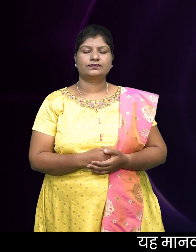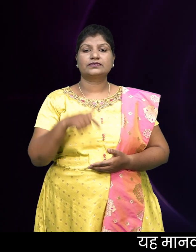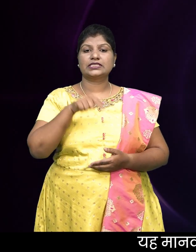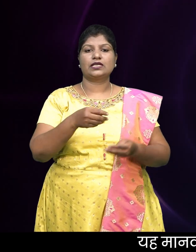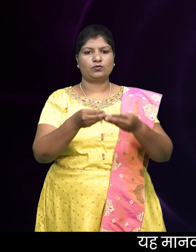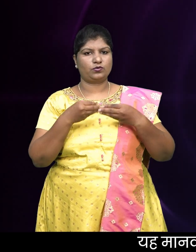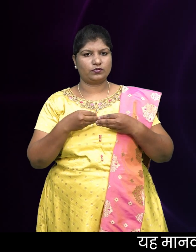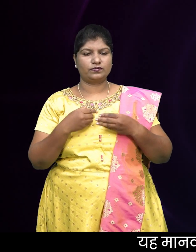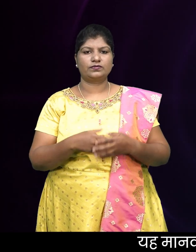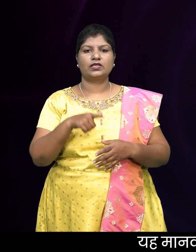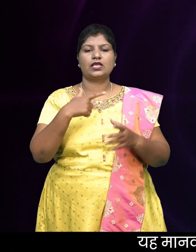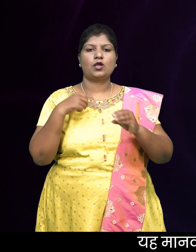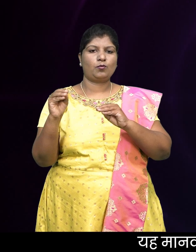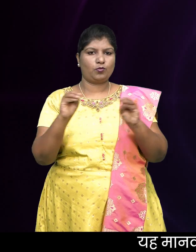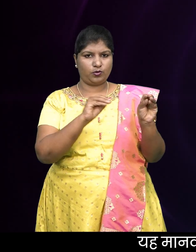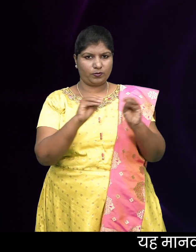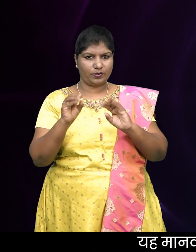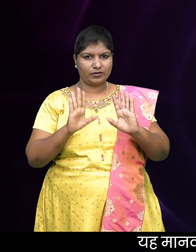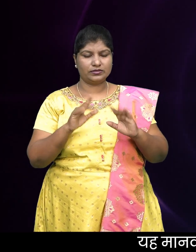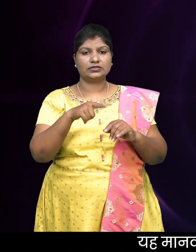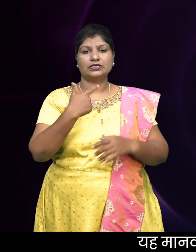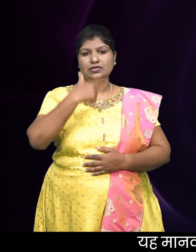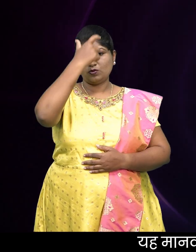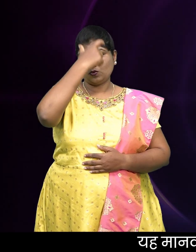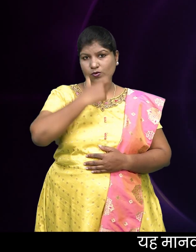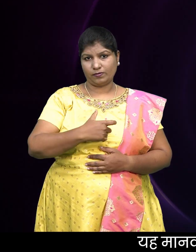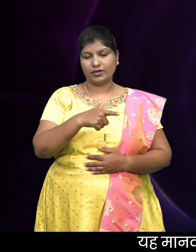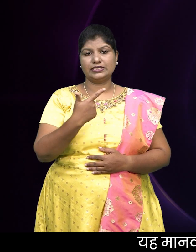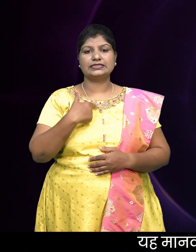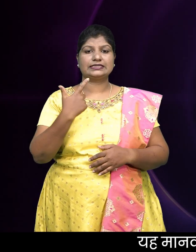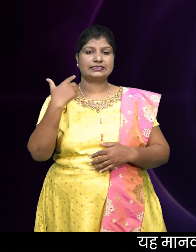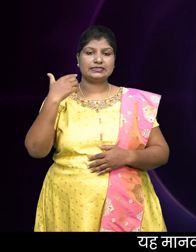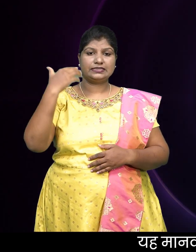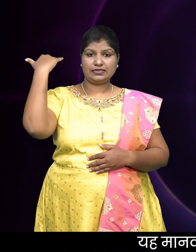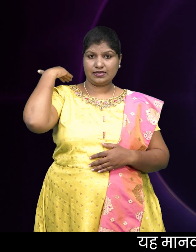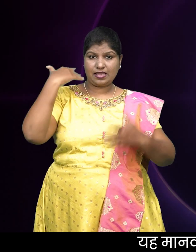यह मानव कंकाल के लिए गति प्रदान करता है।